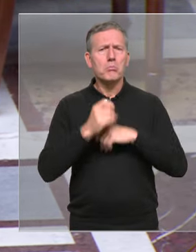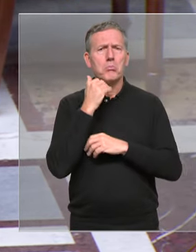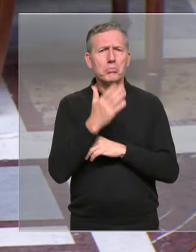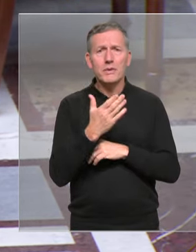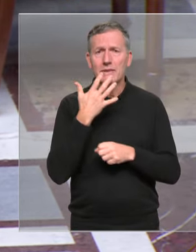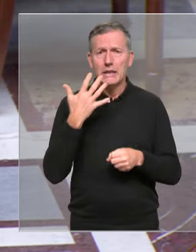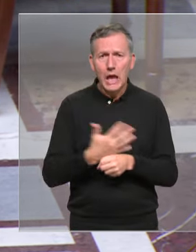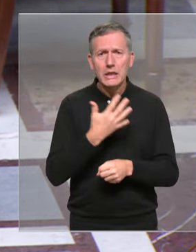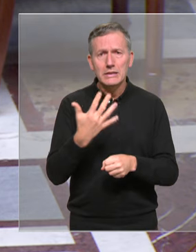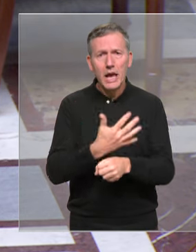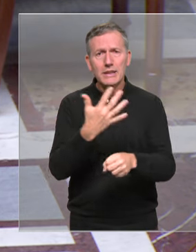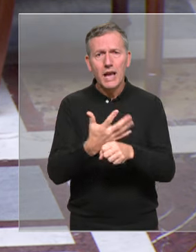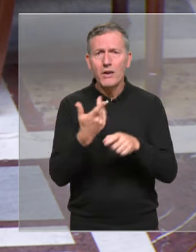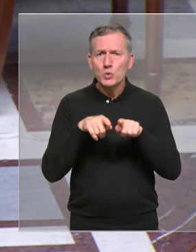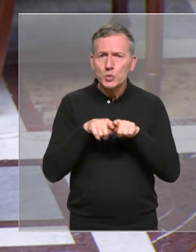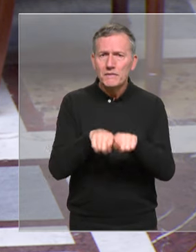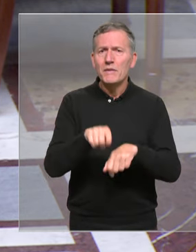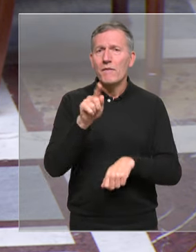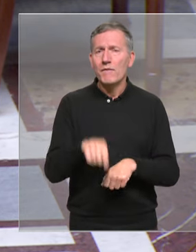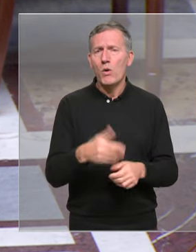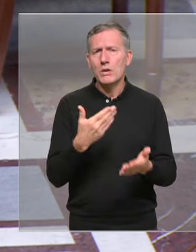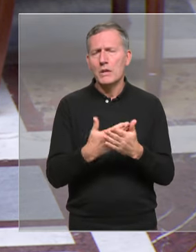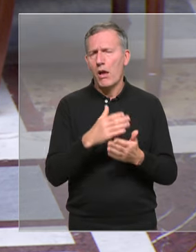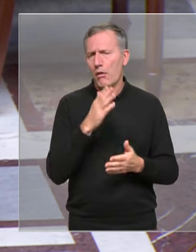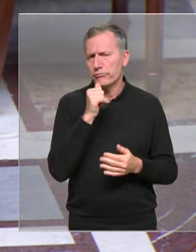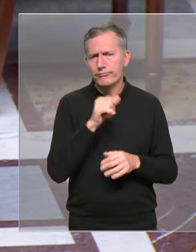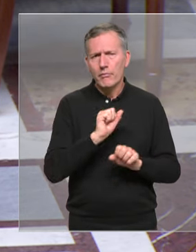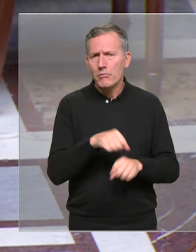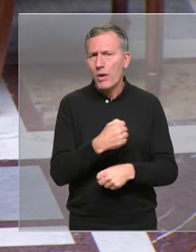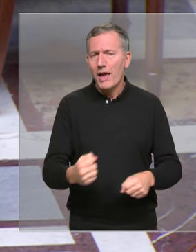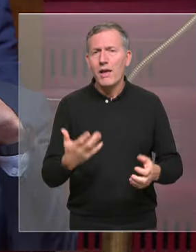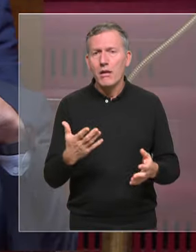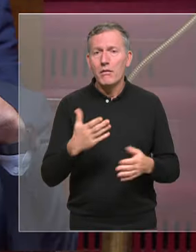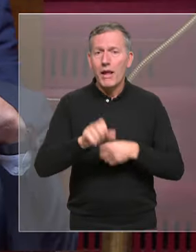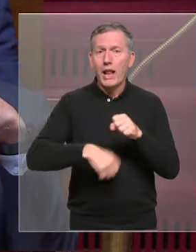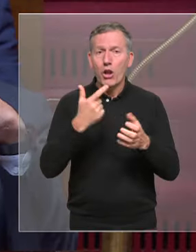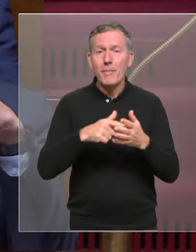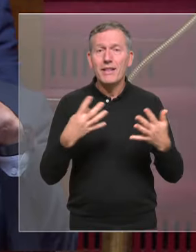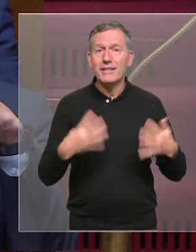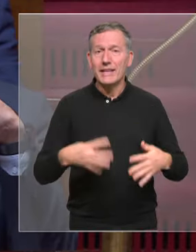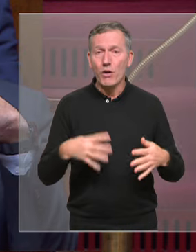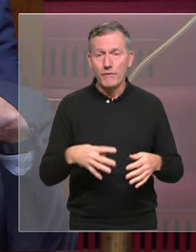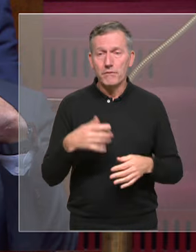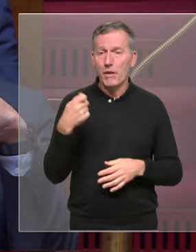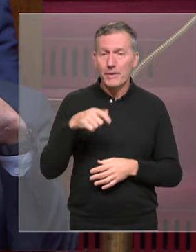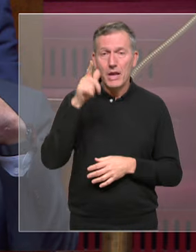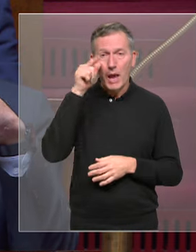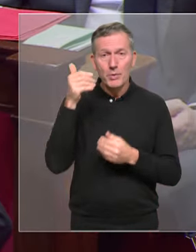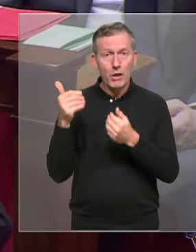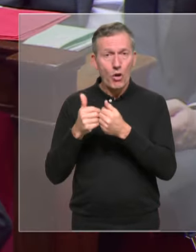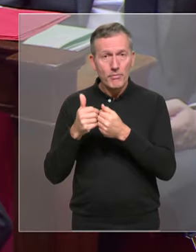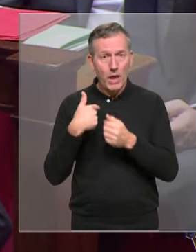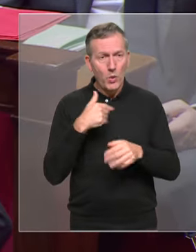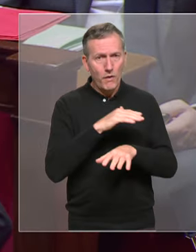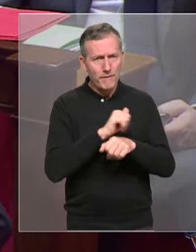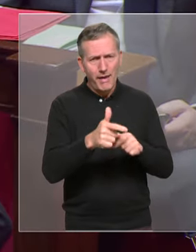les 5 ans de leur handicap est absolument insensé. En 2019, à la demande du président de la République, nous avons mis